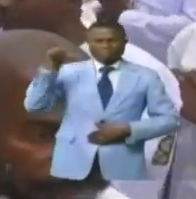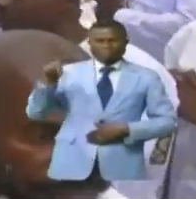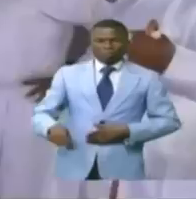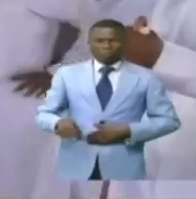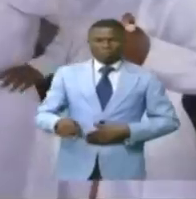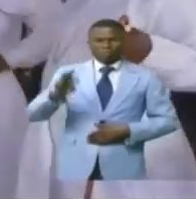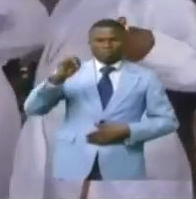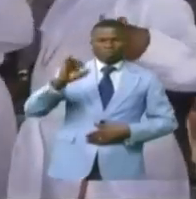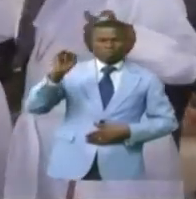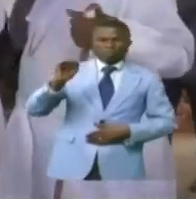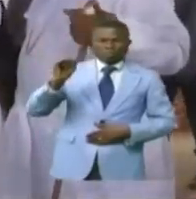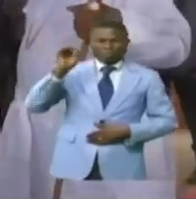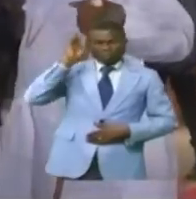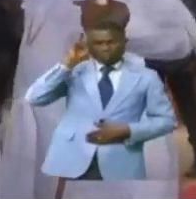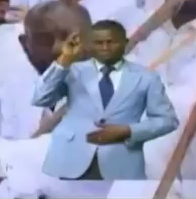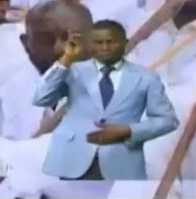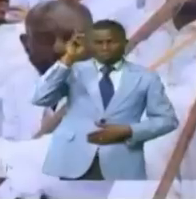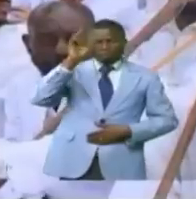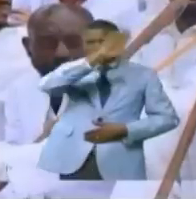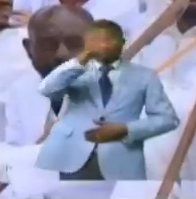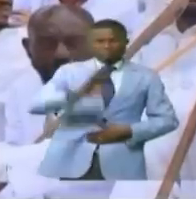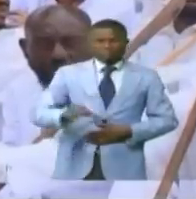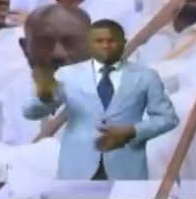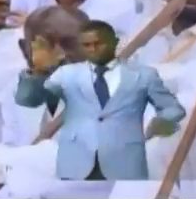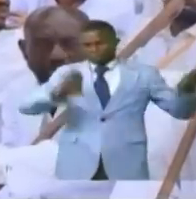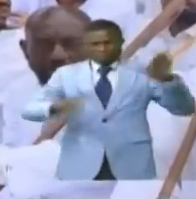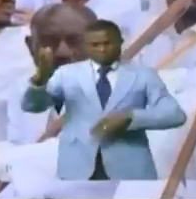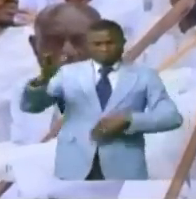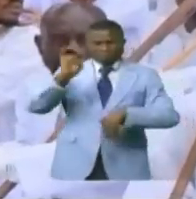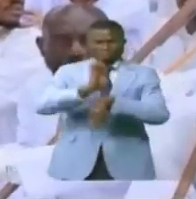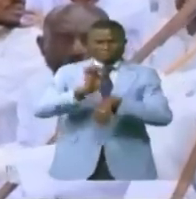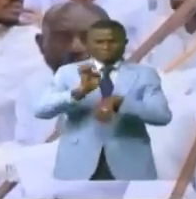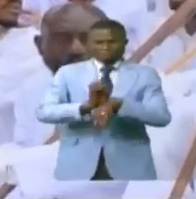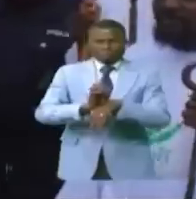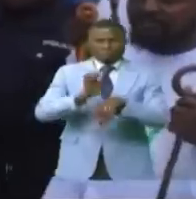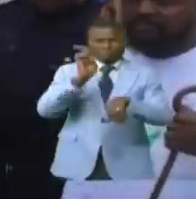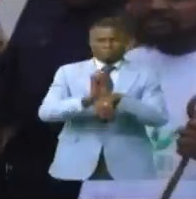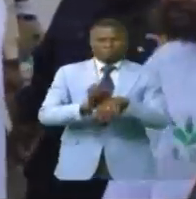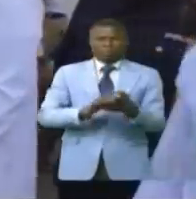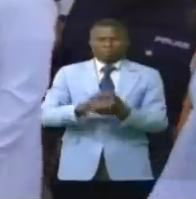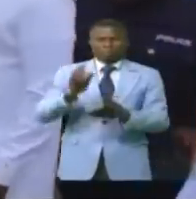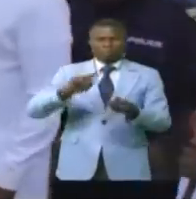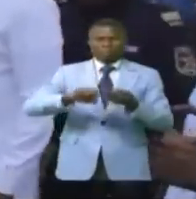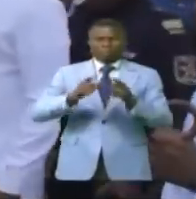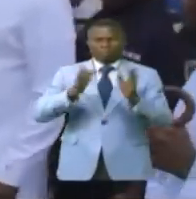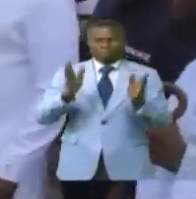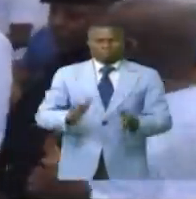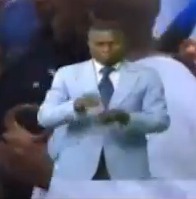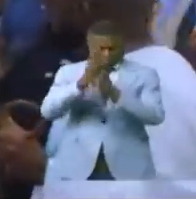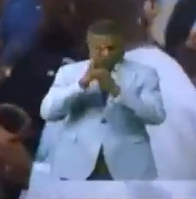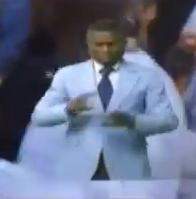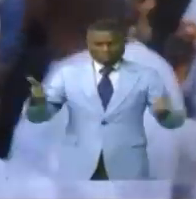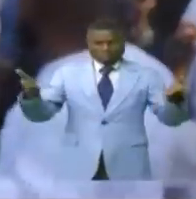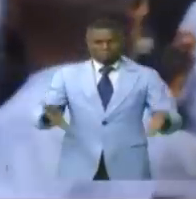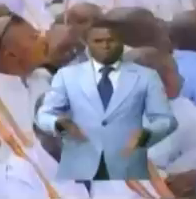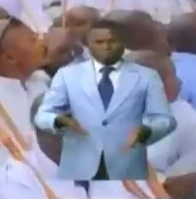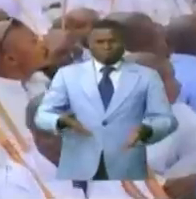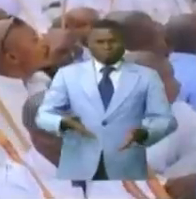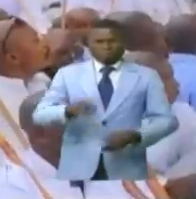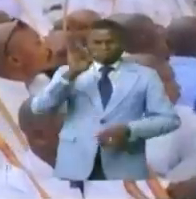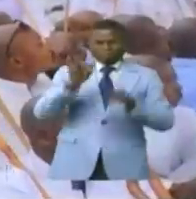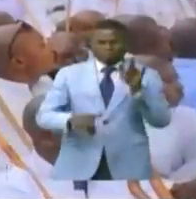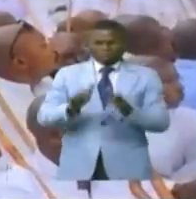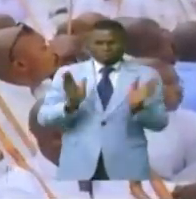Mikonga dans la commune de Lantélé, les fidèles de l'église apostolique de John Marang ont été honorés par la présence du